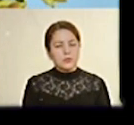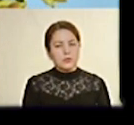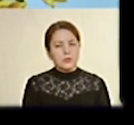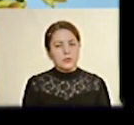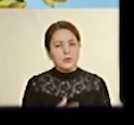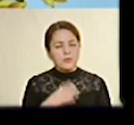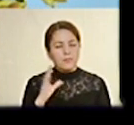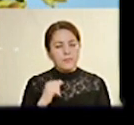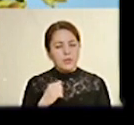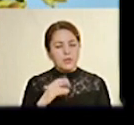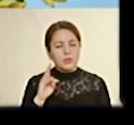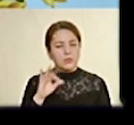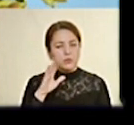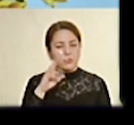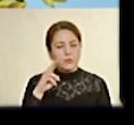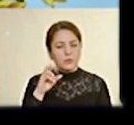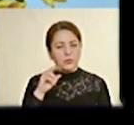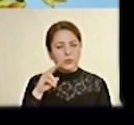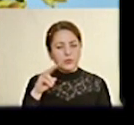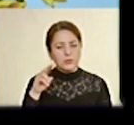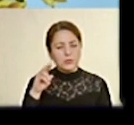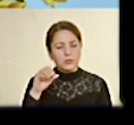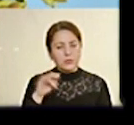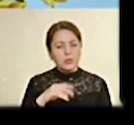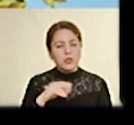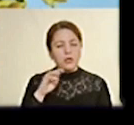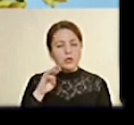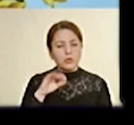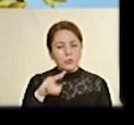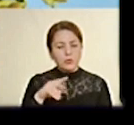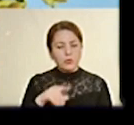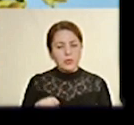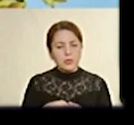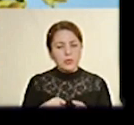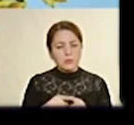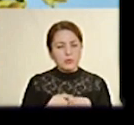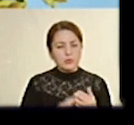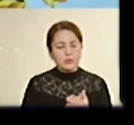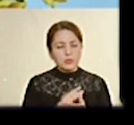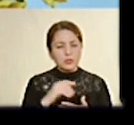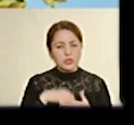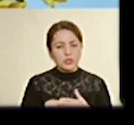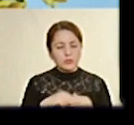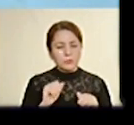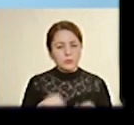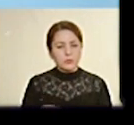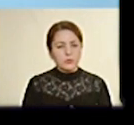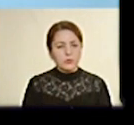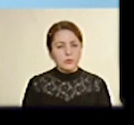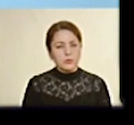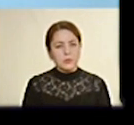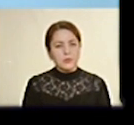Va novdasidan tol kabi o'simliklarni kiritishimiz mumkin.